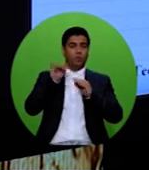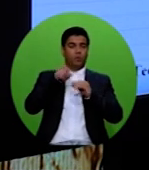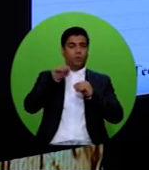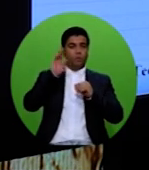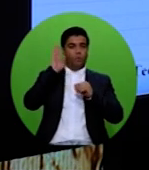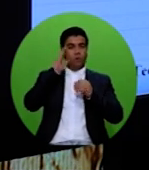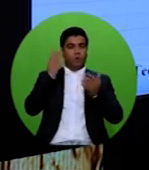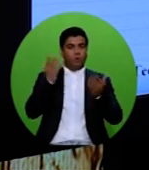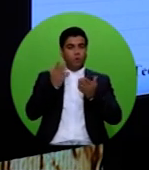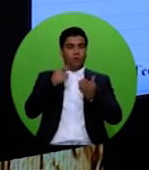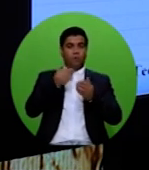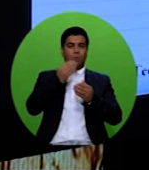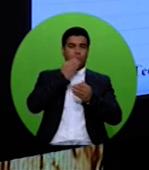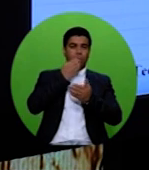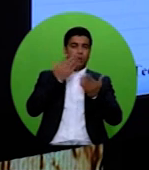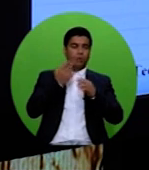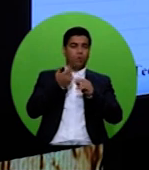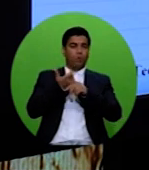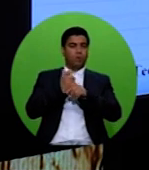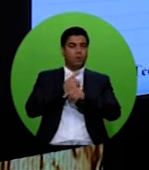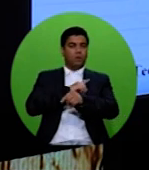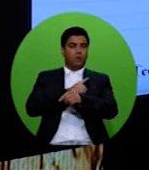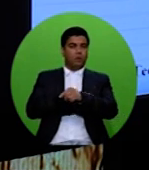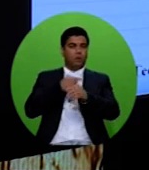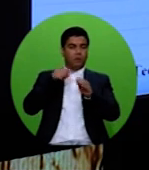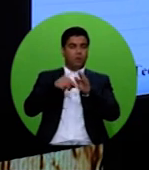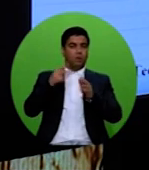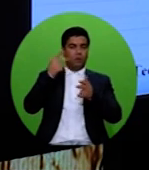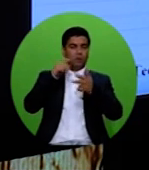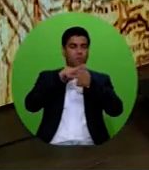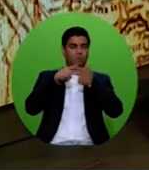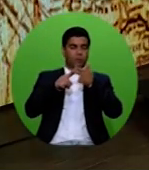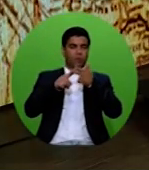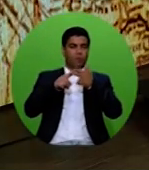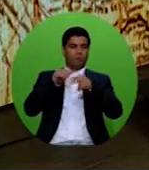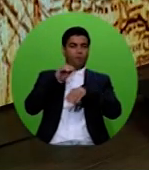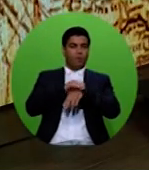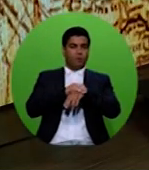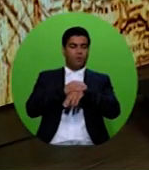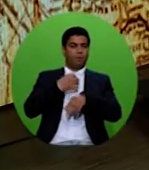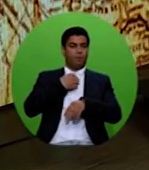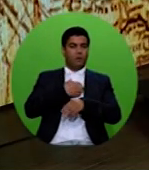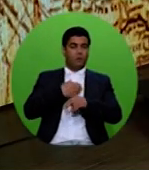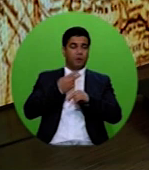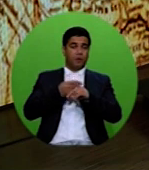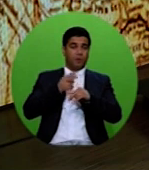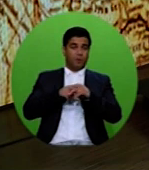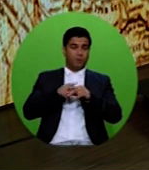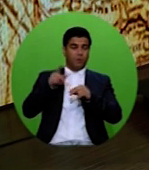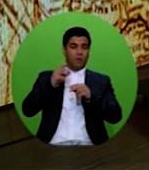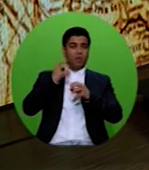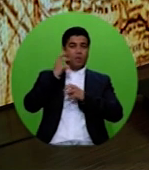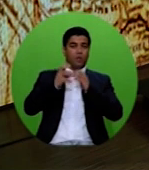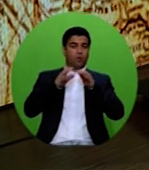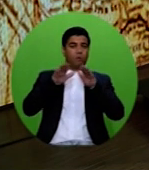какие воды, какое питание, очень сильно влияют три основных фактора. Это географическое